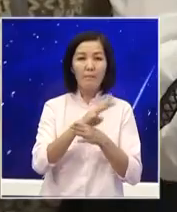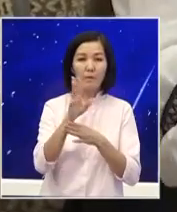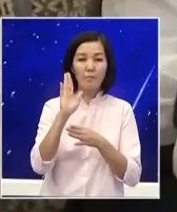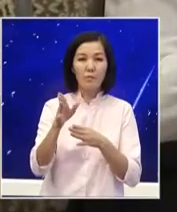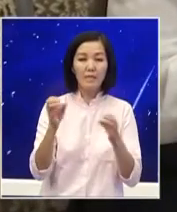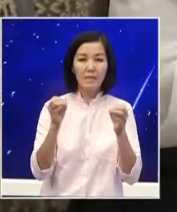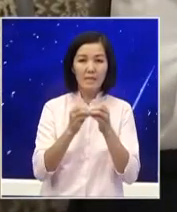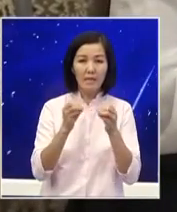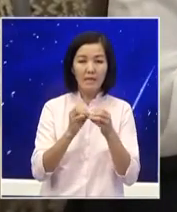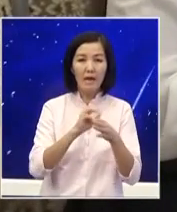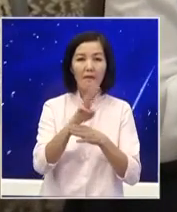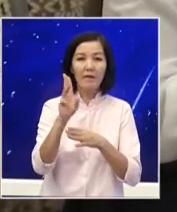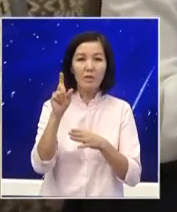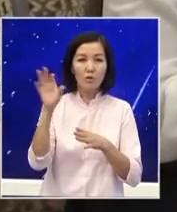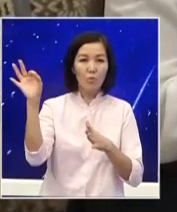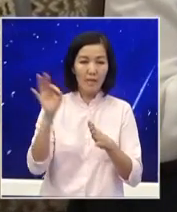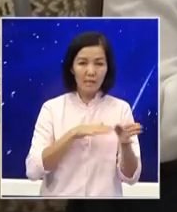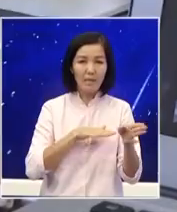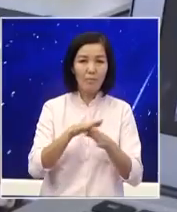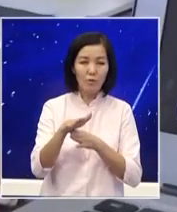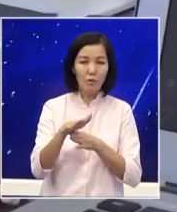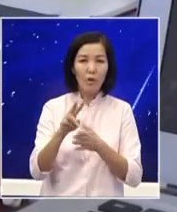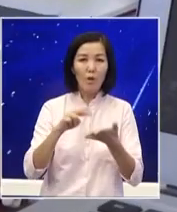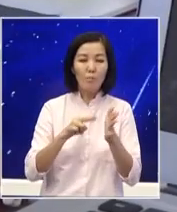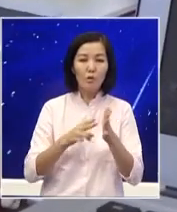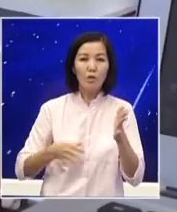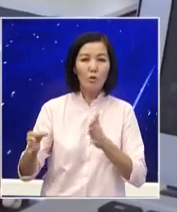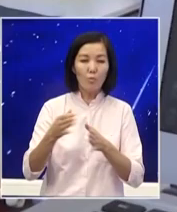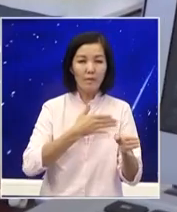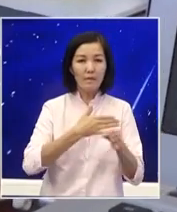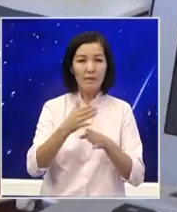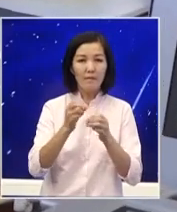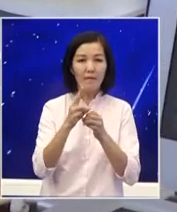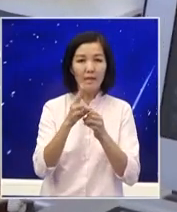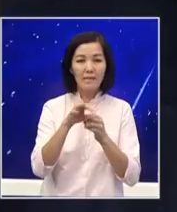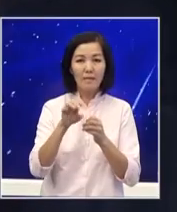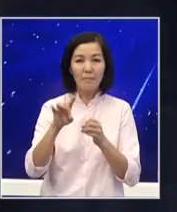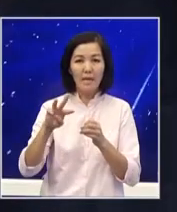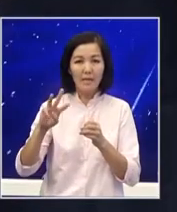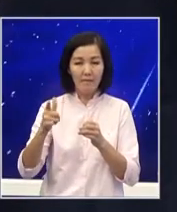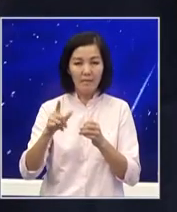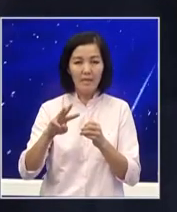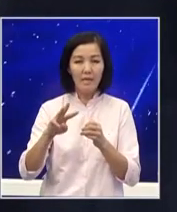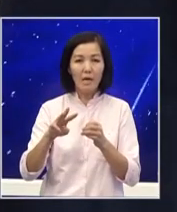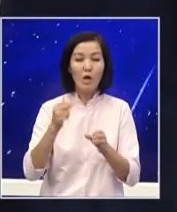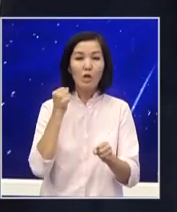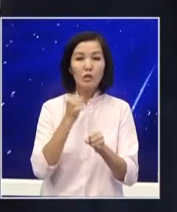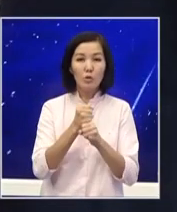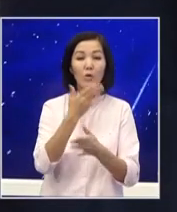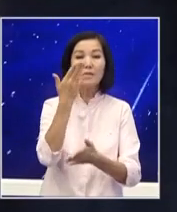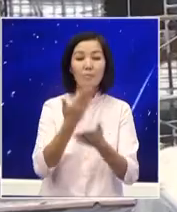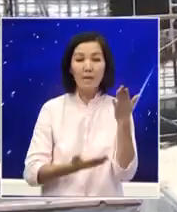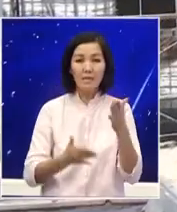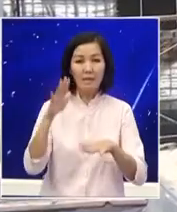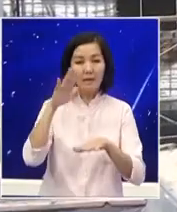10 число охват будет стопроцентный для этого из бюджета области выделено 12 с половиной миллиардов тенге строго спросил аким области